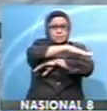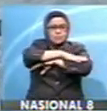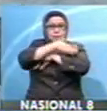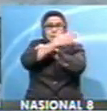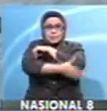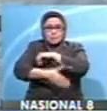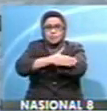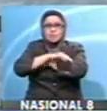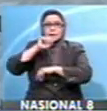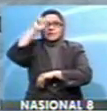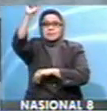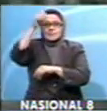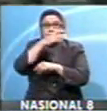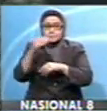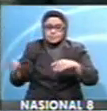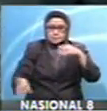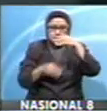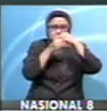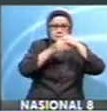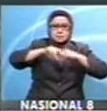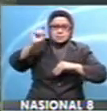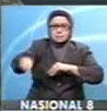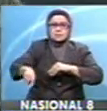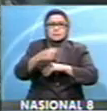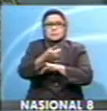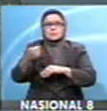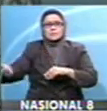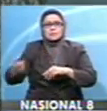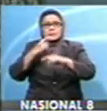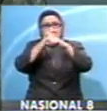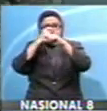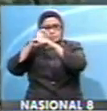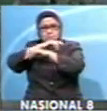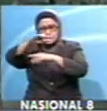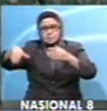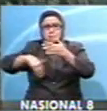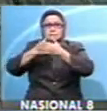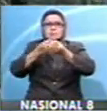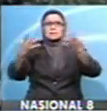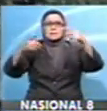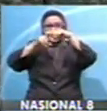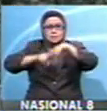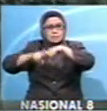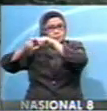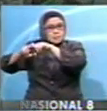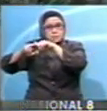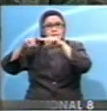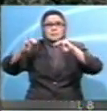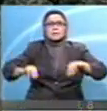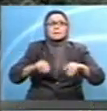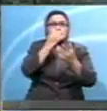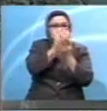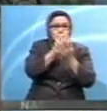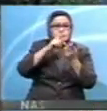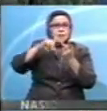taraf dan menambah keperluan aset pertahanan negara bergant kepada kemampuan ekonomi negara ancaman semasa dan politik